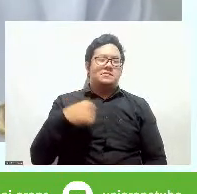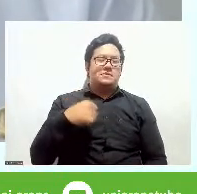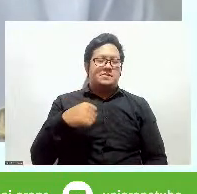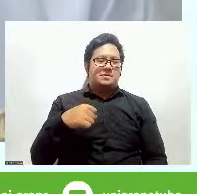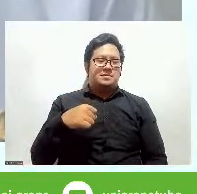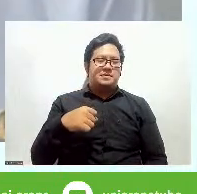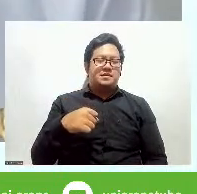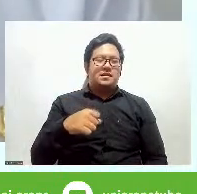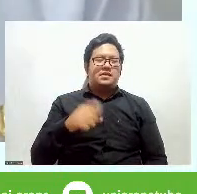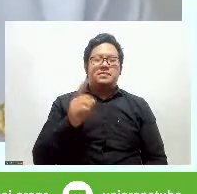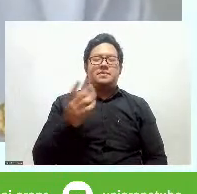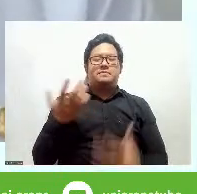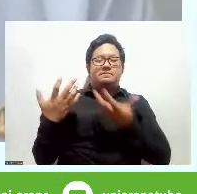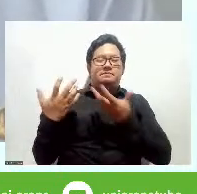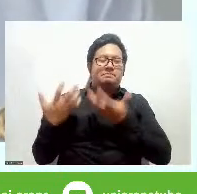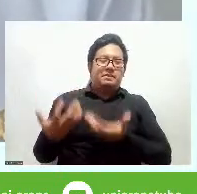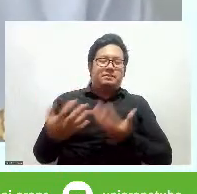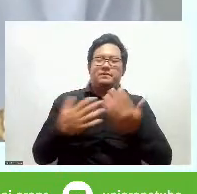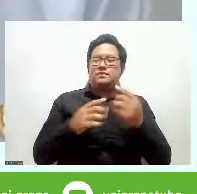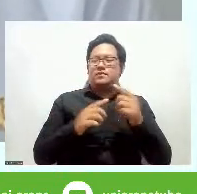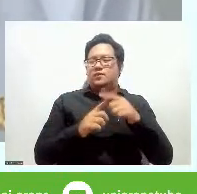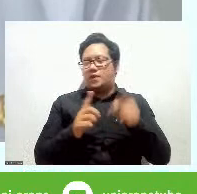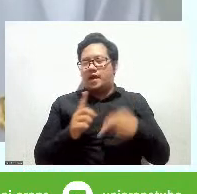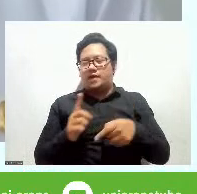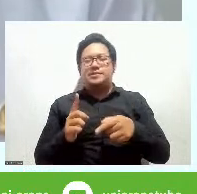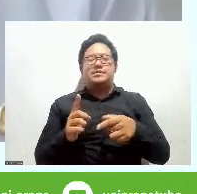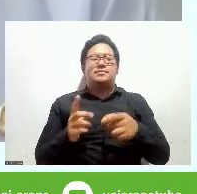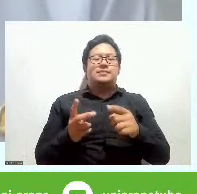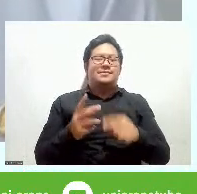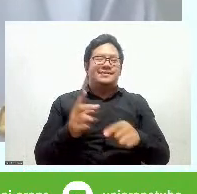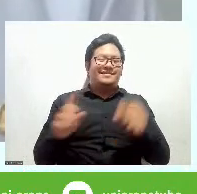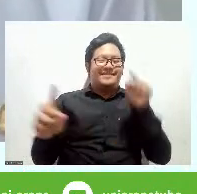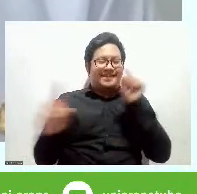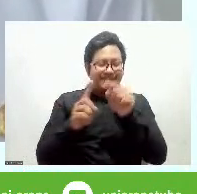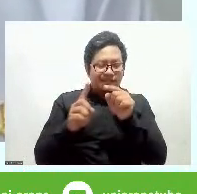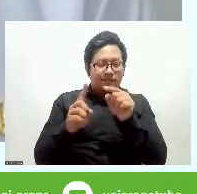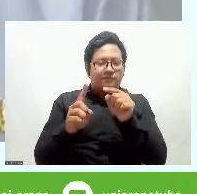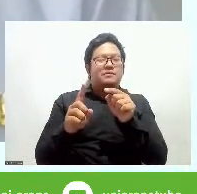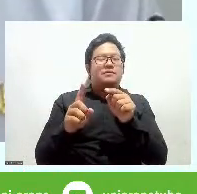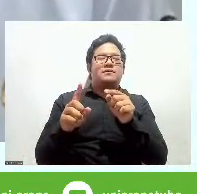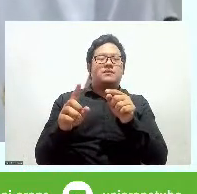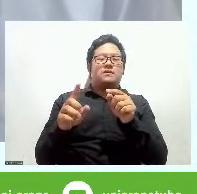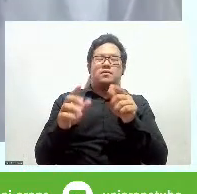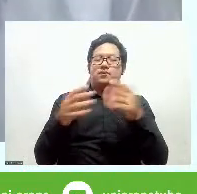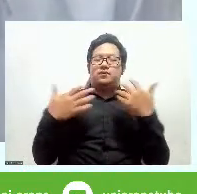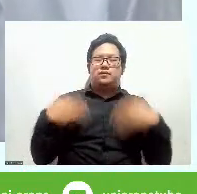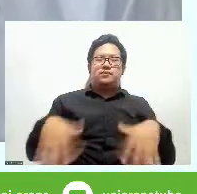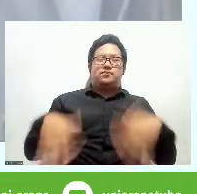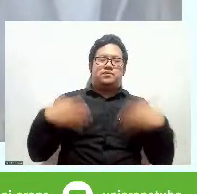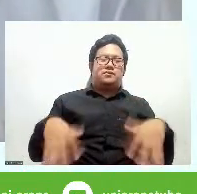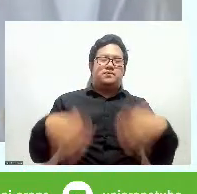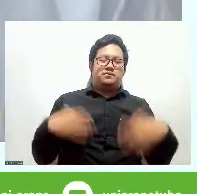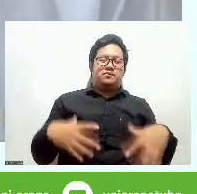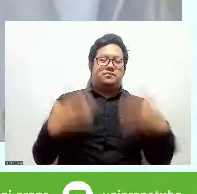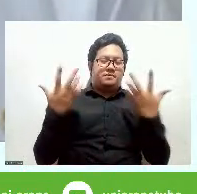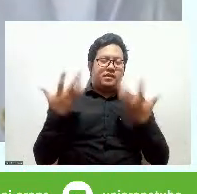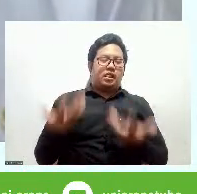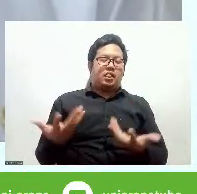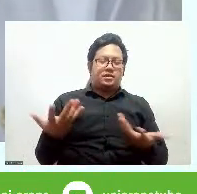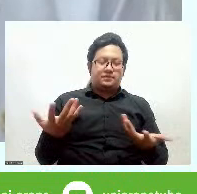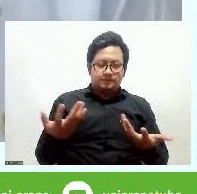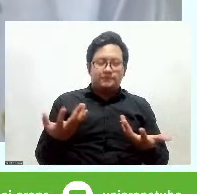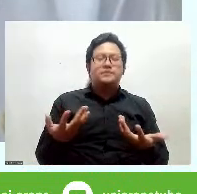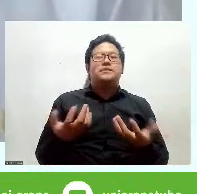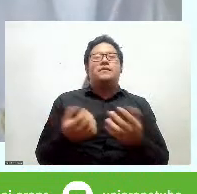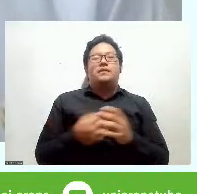dan tugas serta target ini kan sangat luar biasa ini dan misalnya untuk